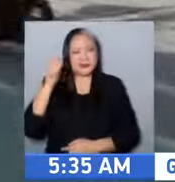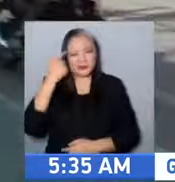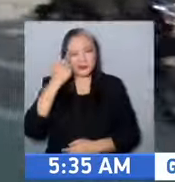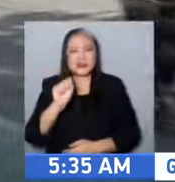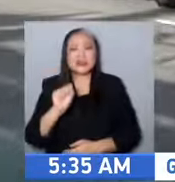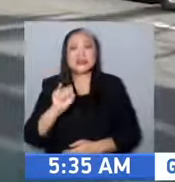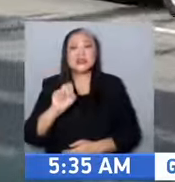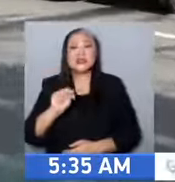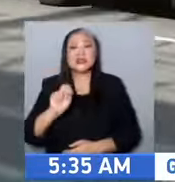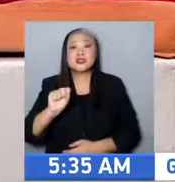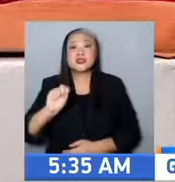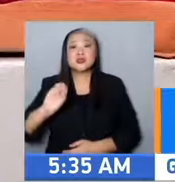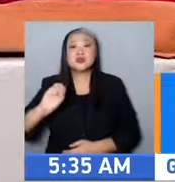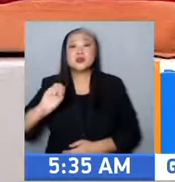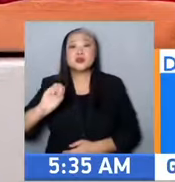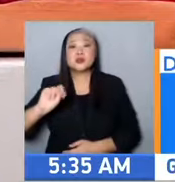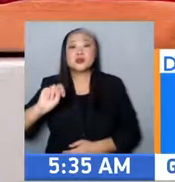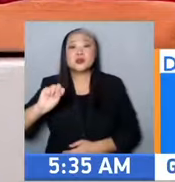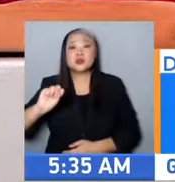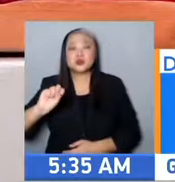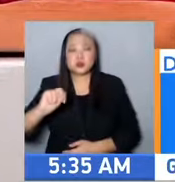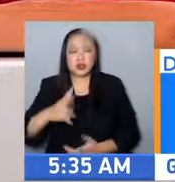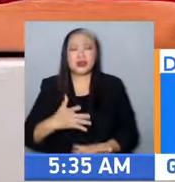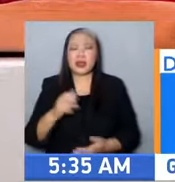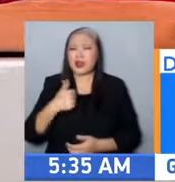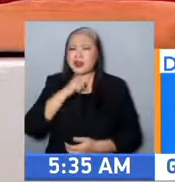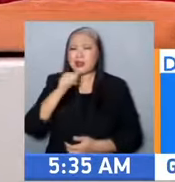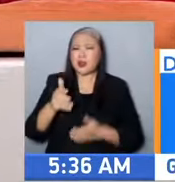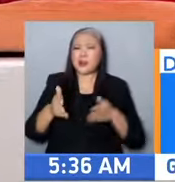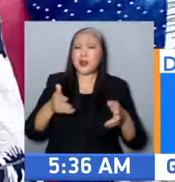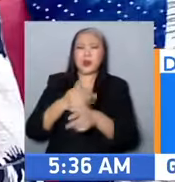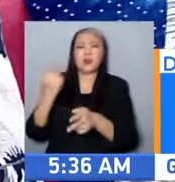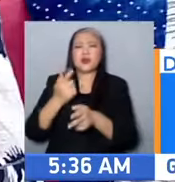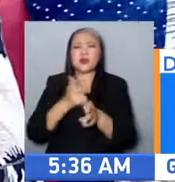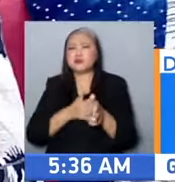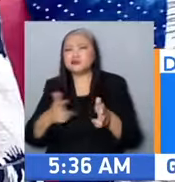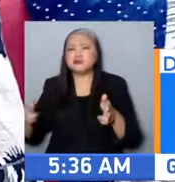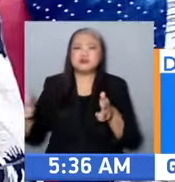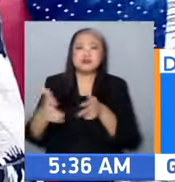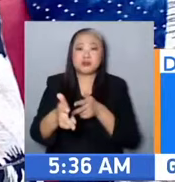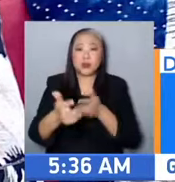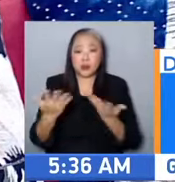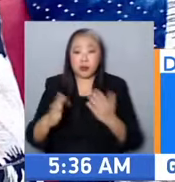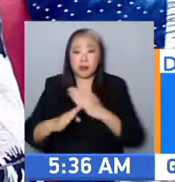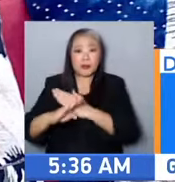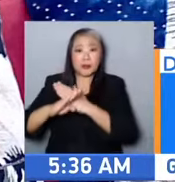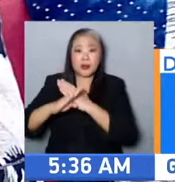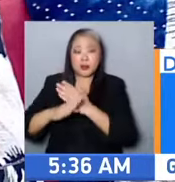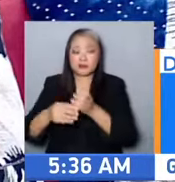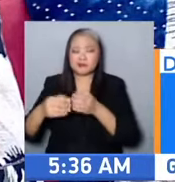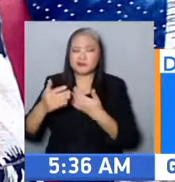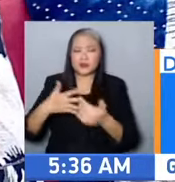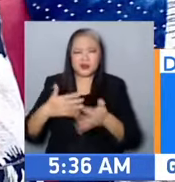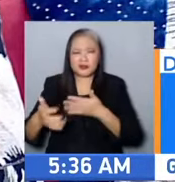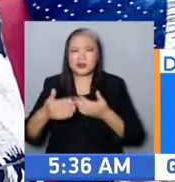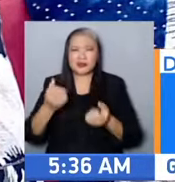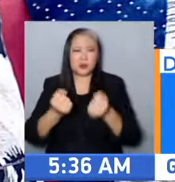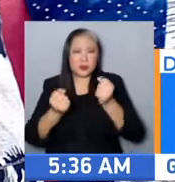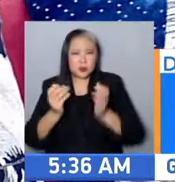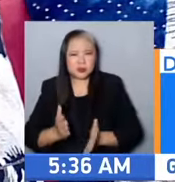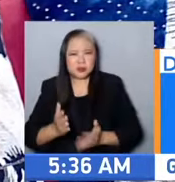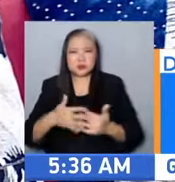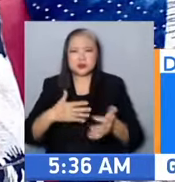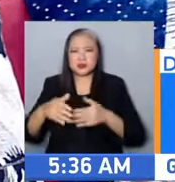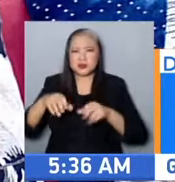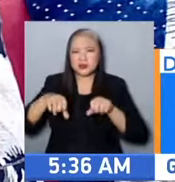nag-overtake lang. Ganun ang ginagawa ng iba talaga. Pag walang barrier, kahit rider, kahit sino, Talagang